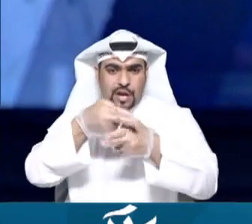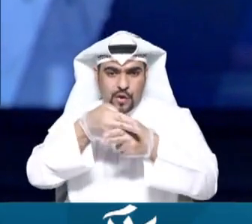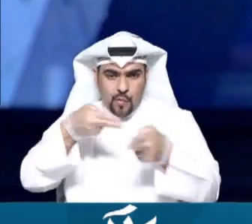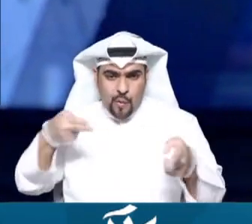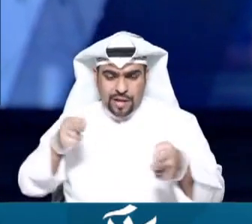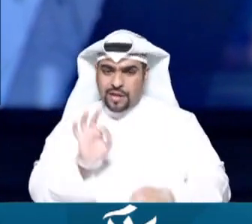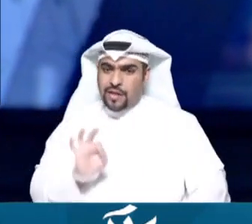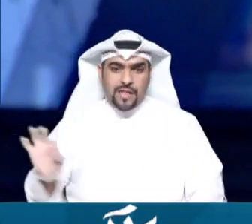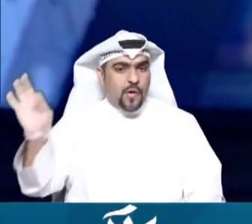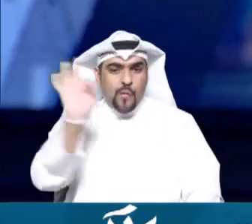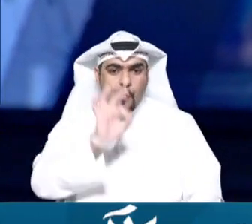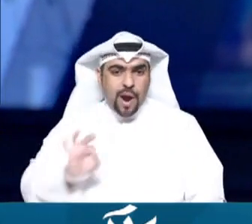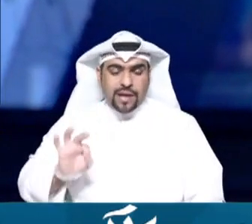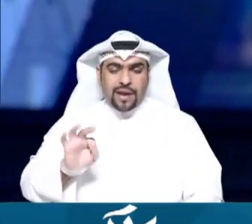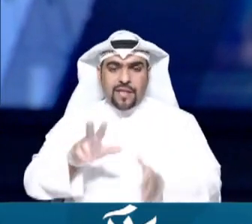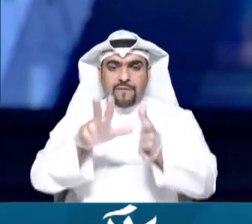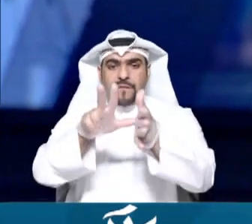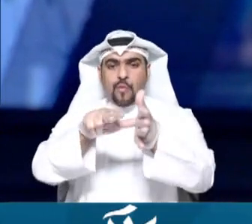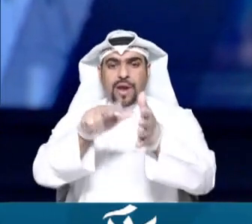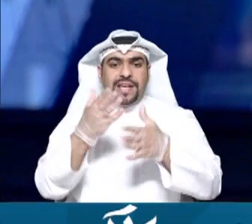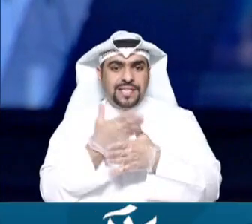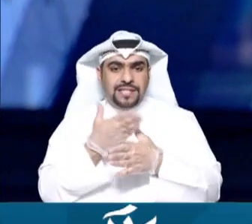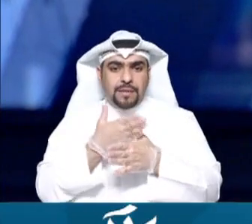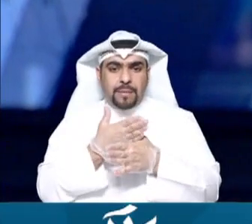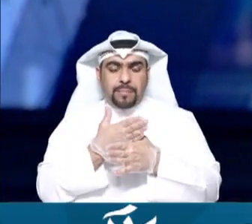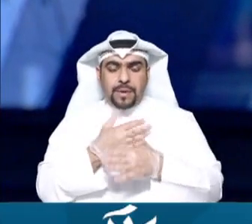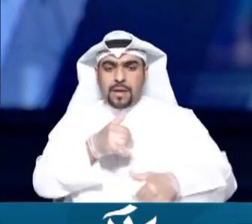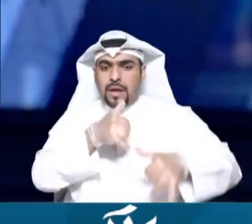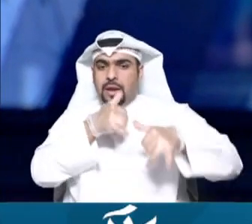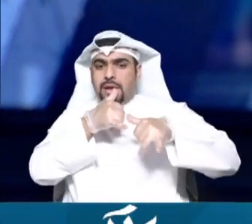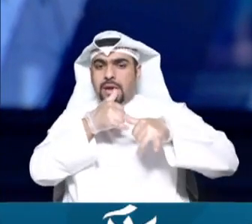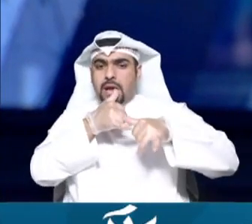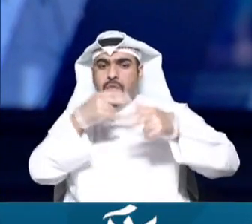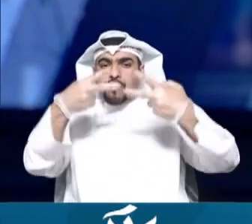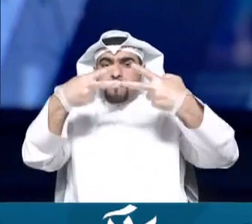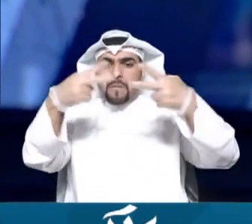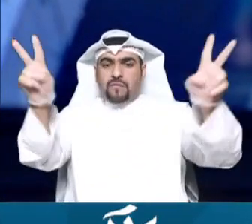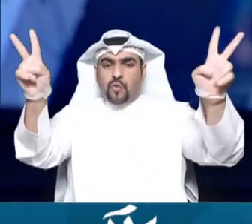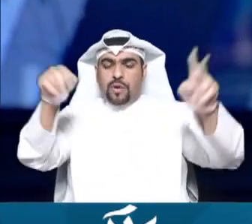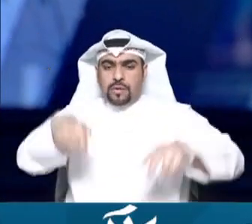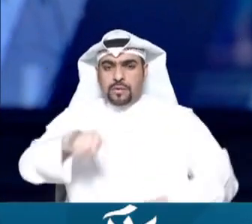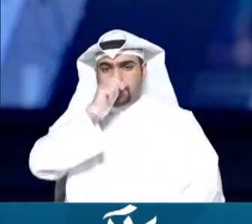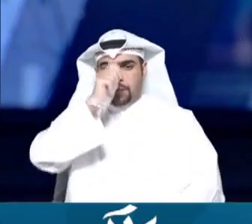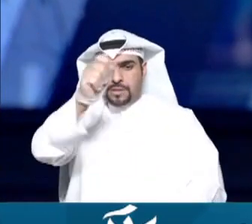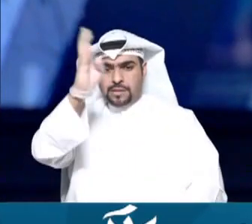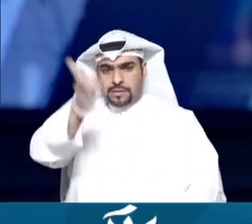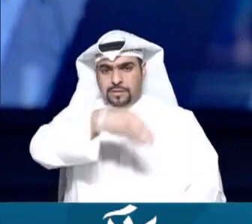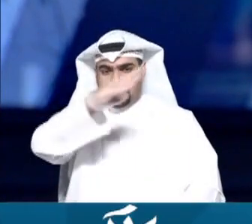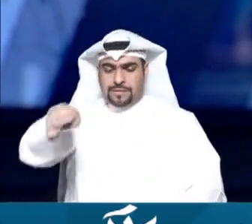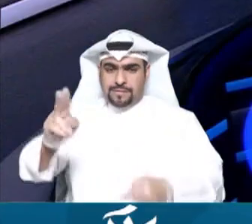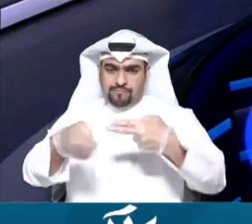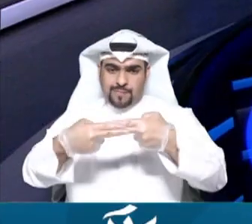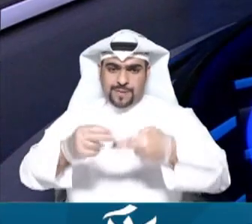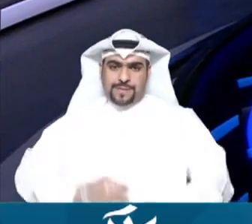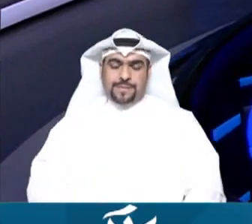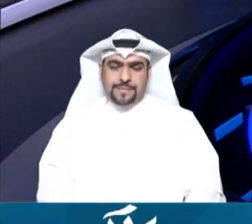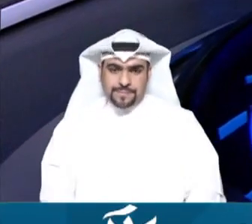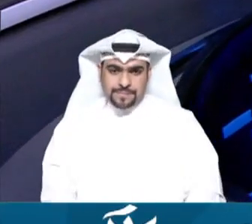المقاهي المخالفة لقرار الإغلاق واللي أصدره مجلس الوزراء مؤخرا. نتابع معكم هذا التقرير.